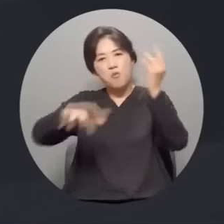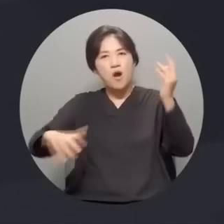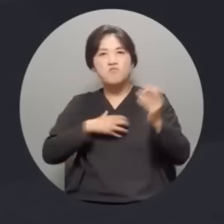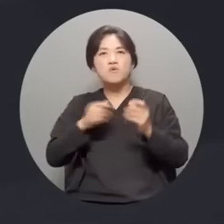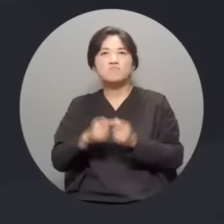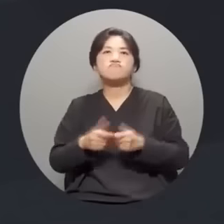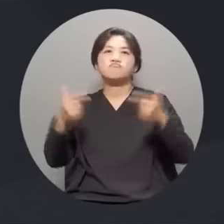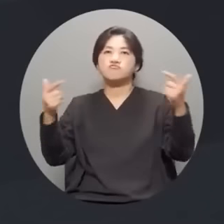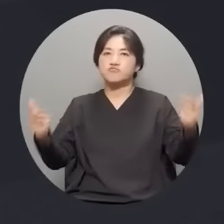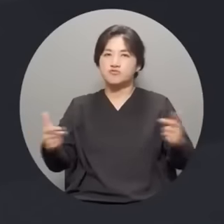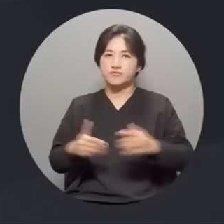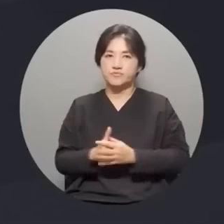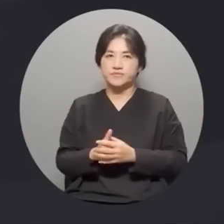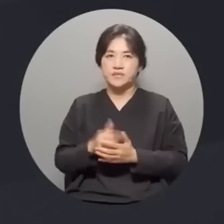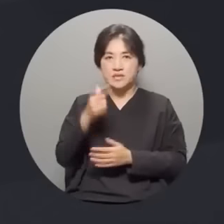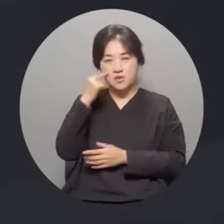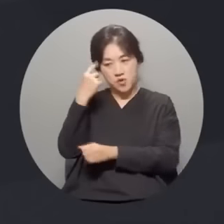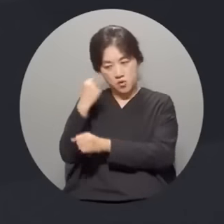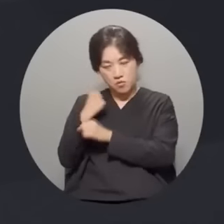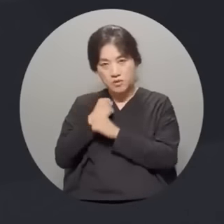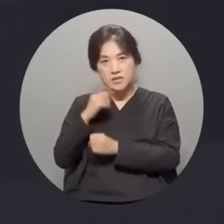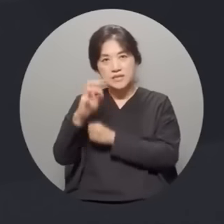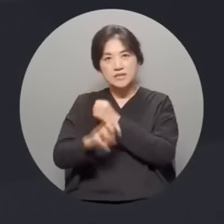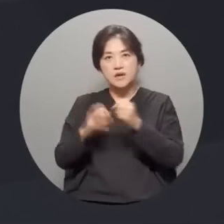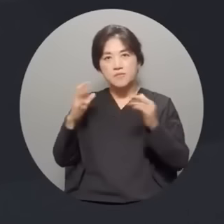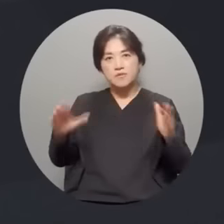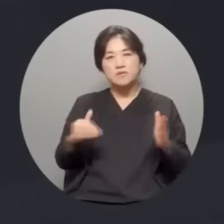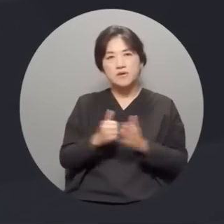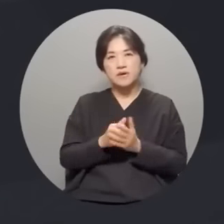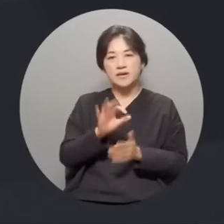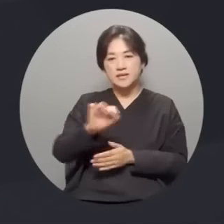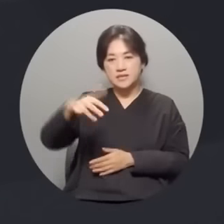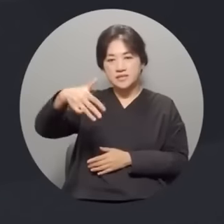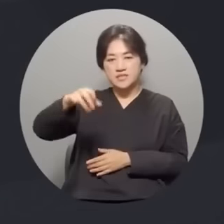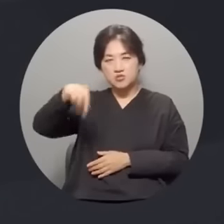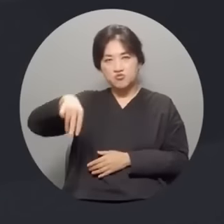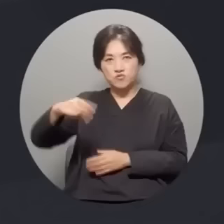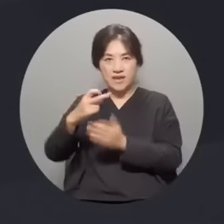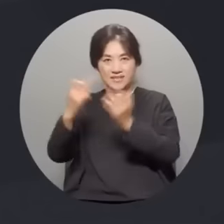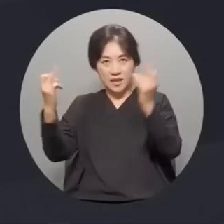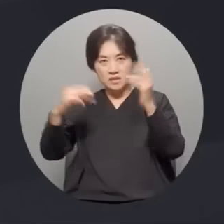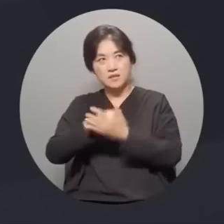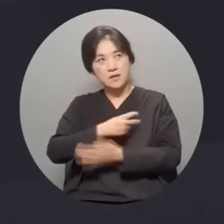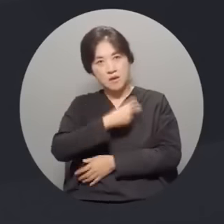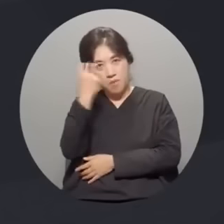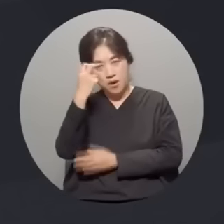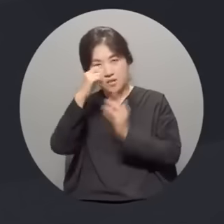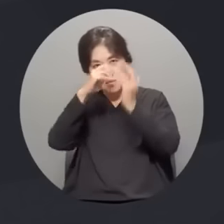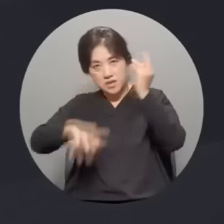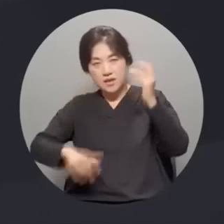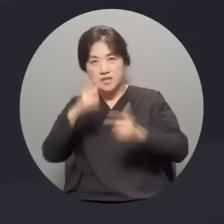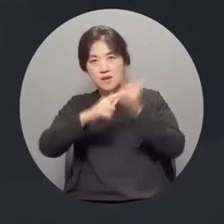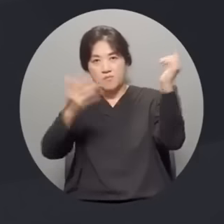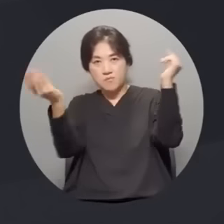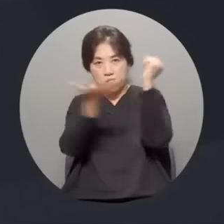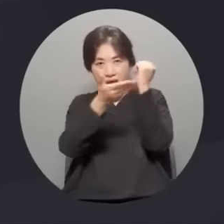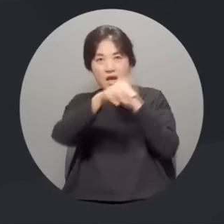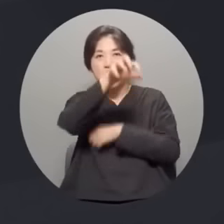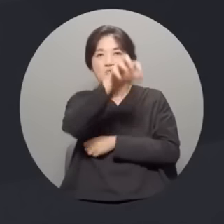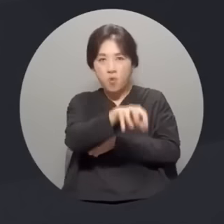증가합니다 일본 연구진도 40년간 이치 우사 산의 산사태 현황을 관찰했더니 나무가 잘려나간 곳이